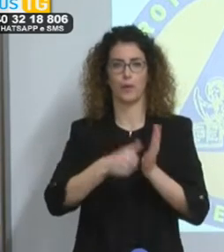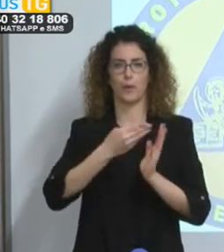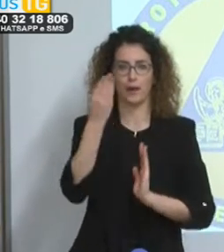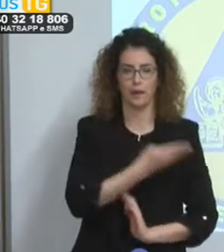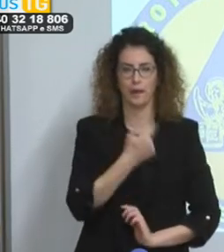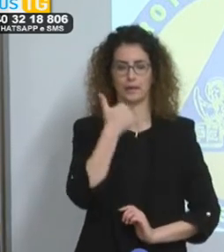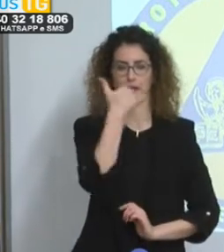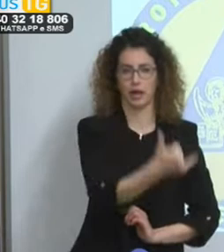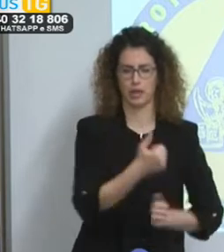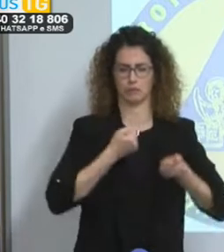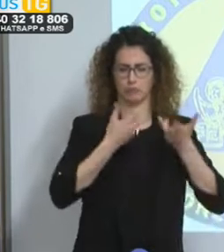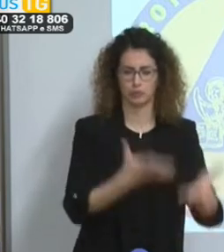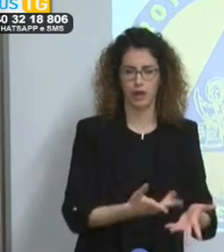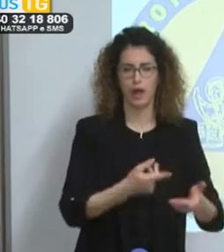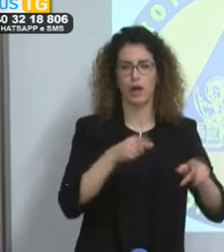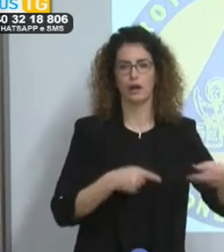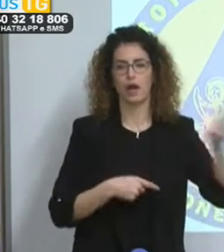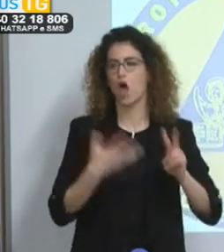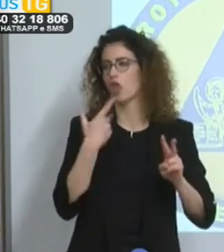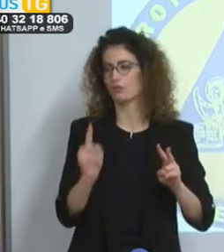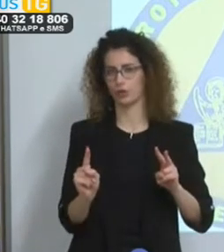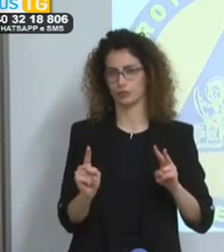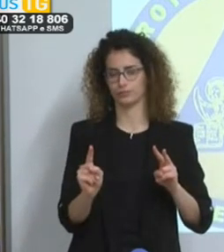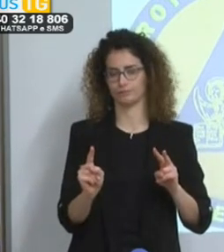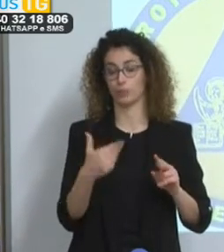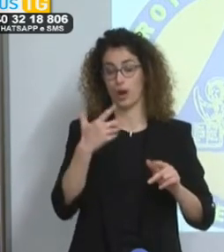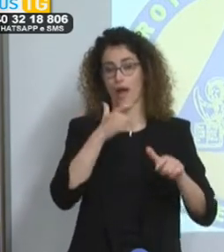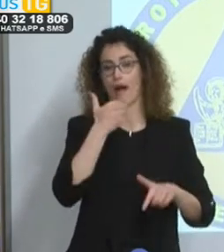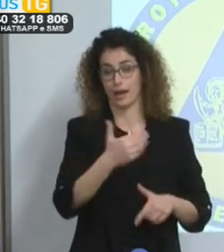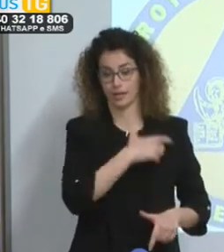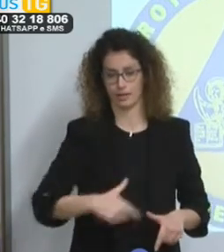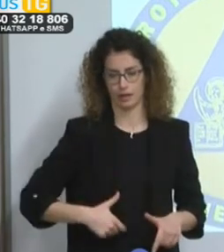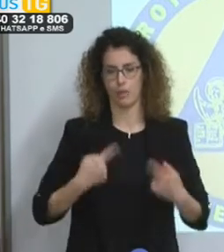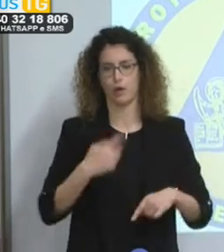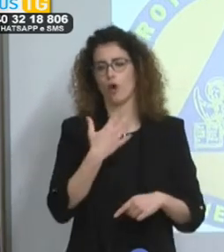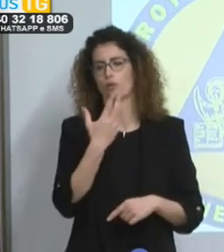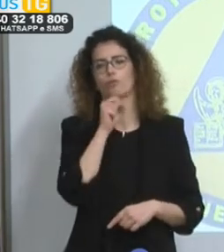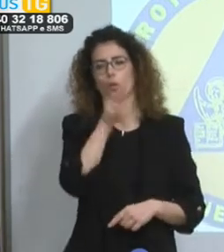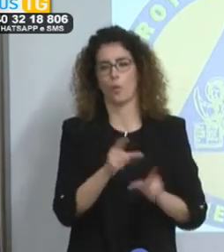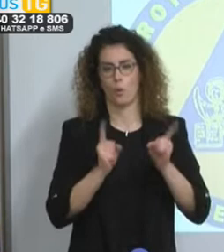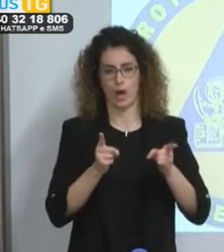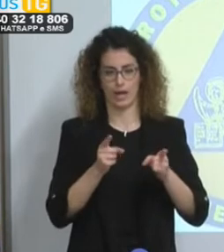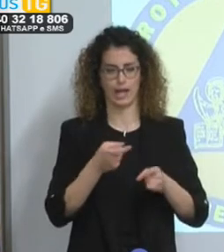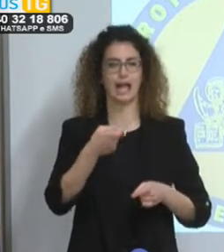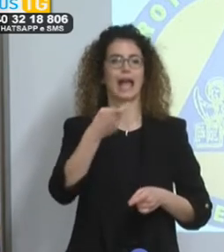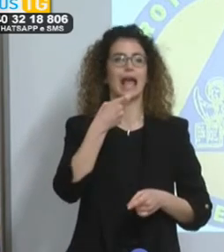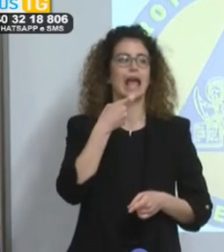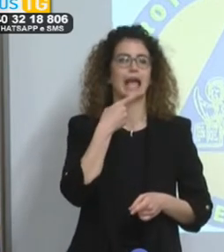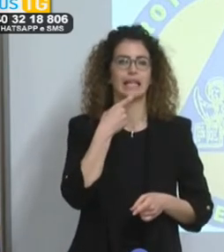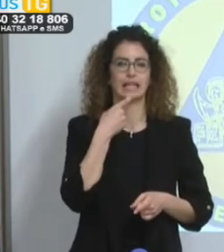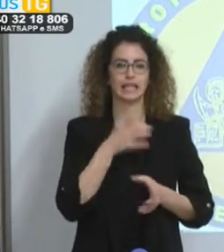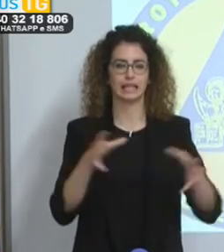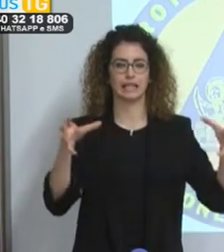sindaci. Quindi l'appello che faccio io a tutti gli over 80, cioè chi ha più di 80 anni, usiamo